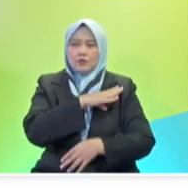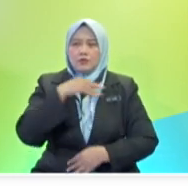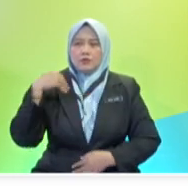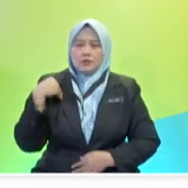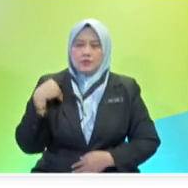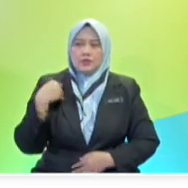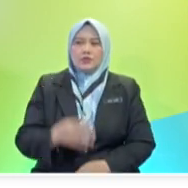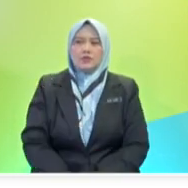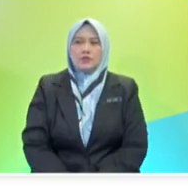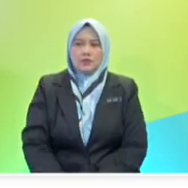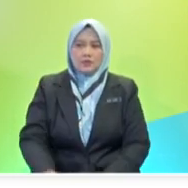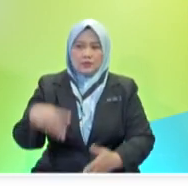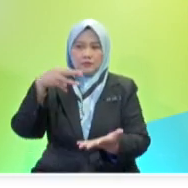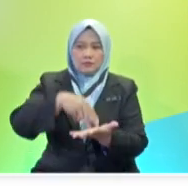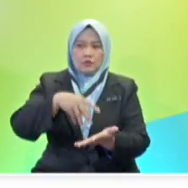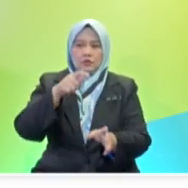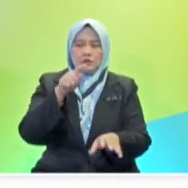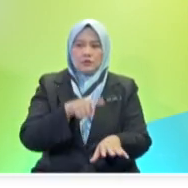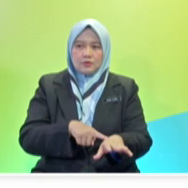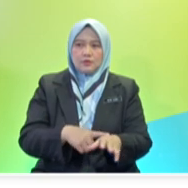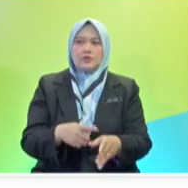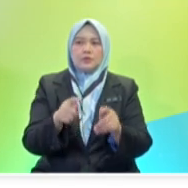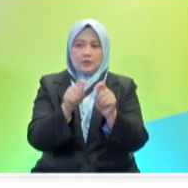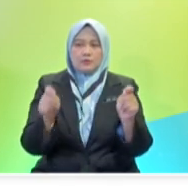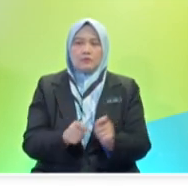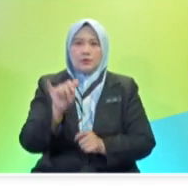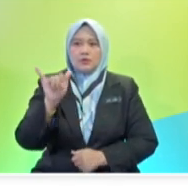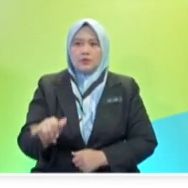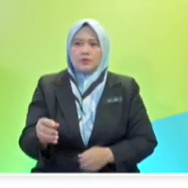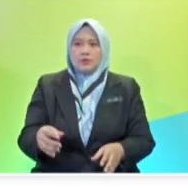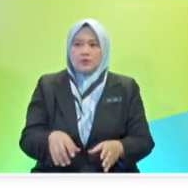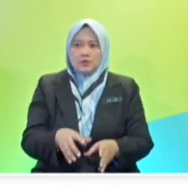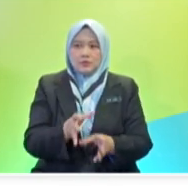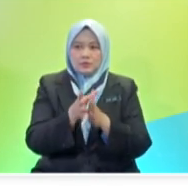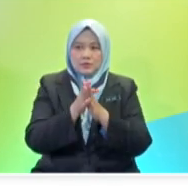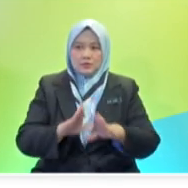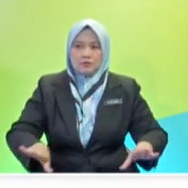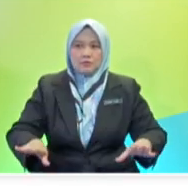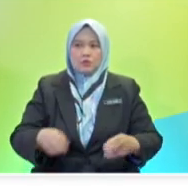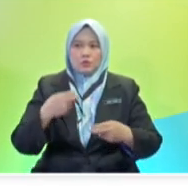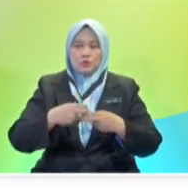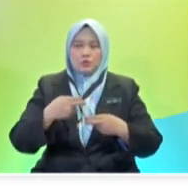selamat, sukar dicapai oleh kanak-kanak.